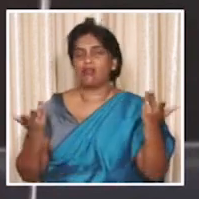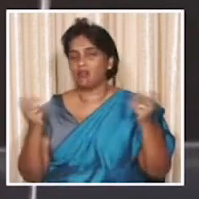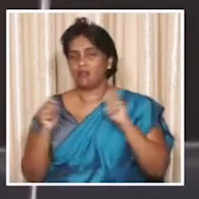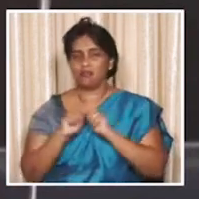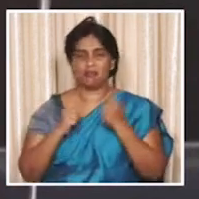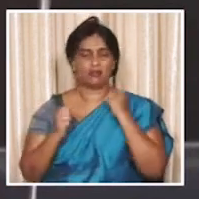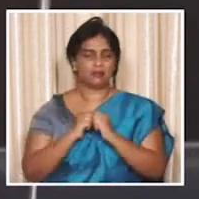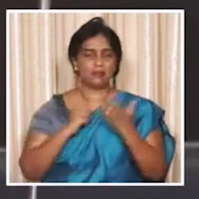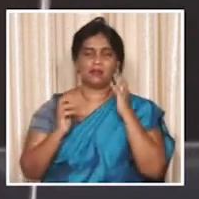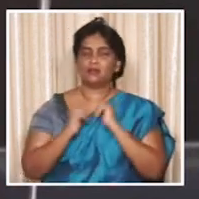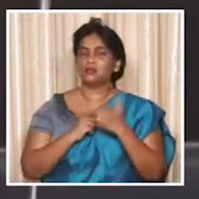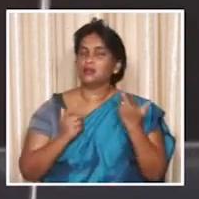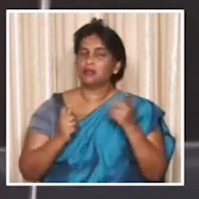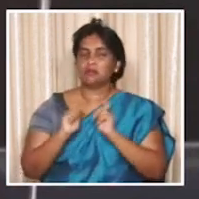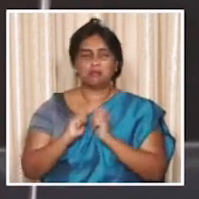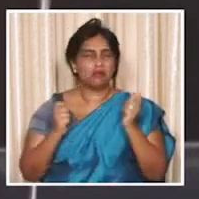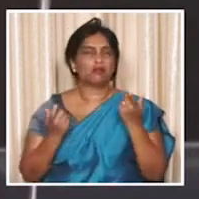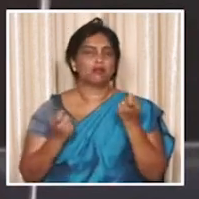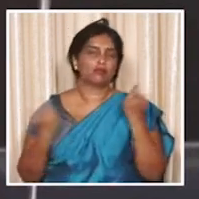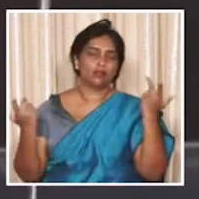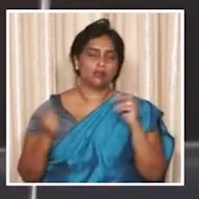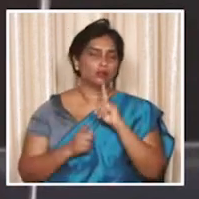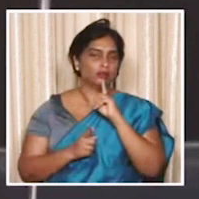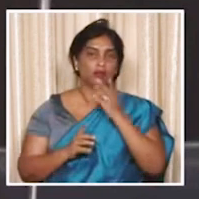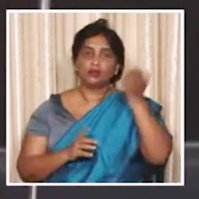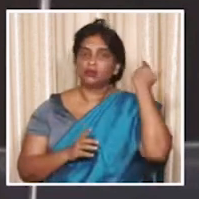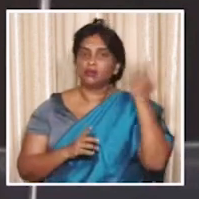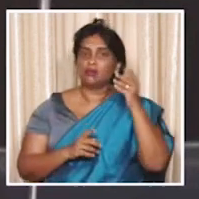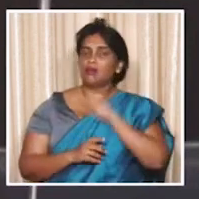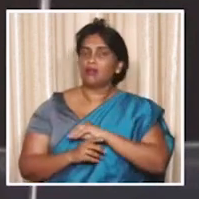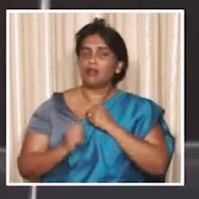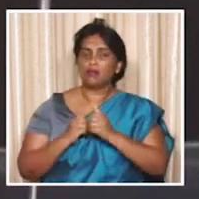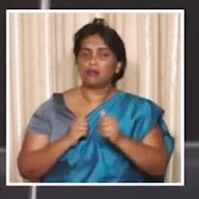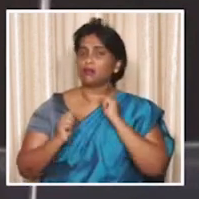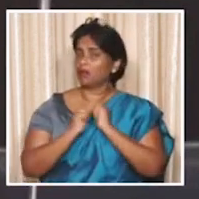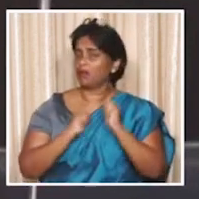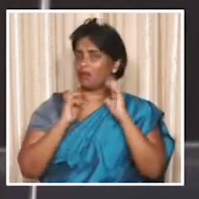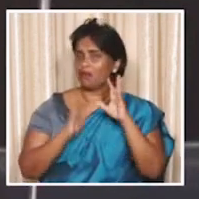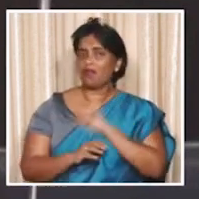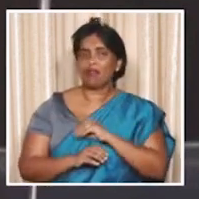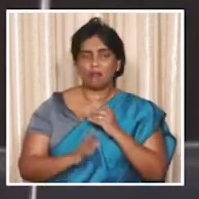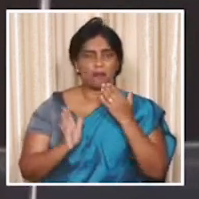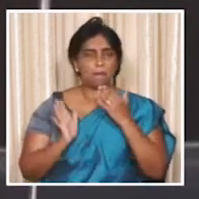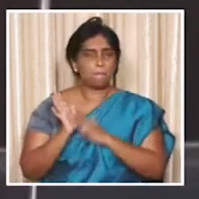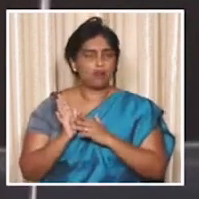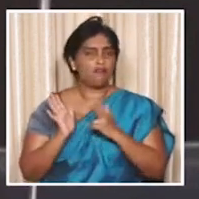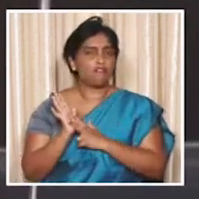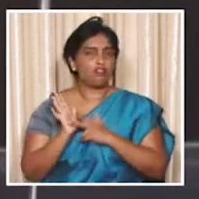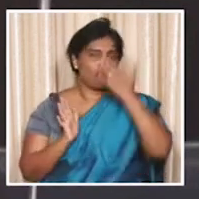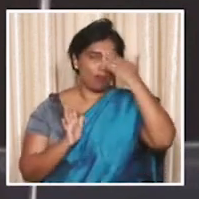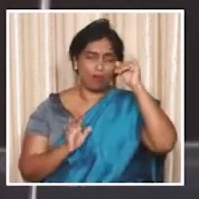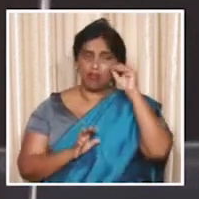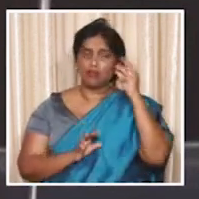නෑ බස් නෑ එහෙම නැත්තම් කැඩිලා ඒකට මුදල් නෑ. එමෙ කියලා ඉස්සර කාලේ ඒ ලාභෙන් දෝපු උස්තේ බස් මේ මන්නාරම වවුනියා මුලති